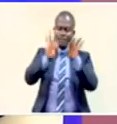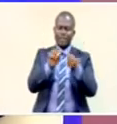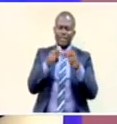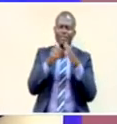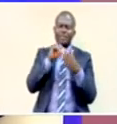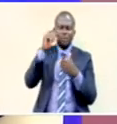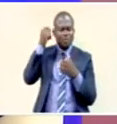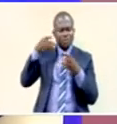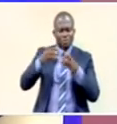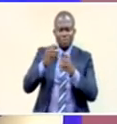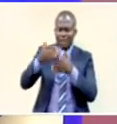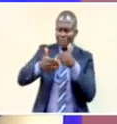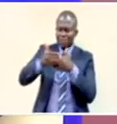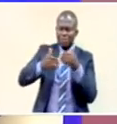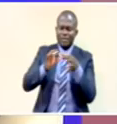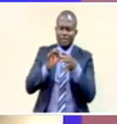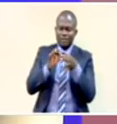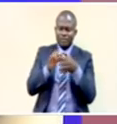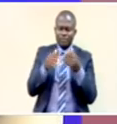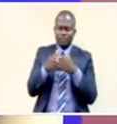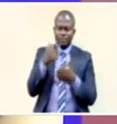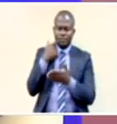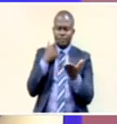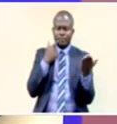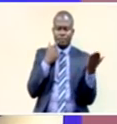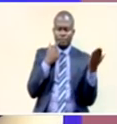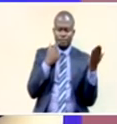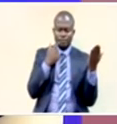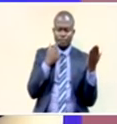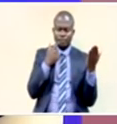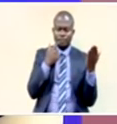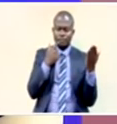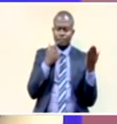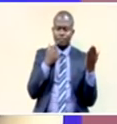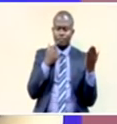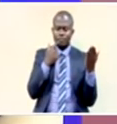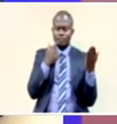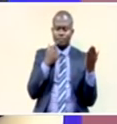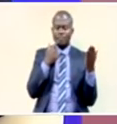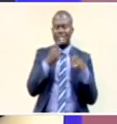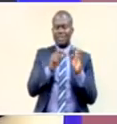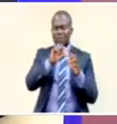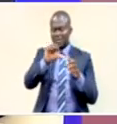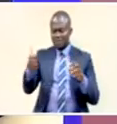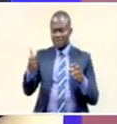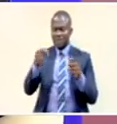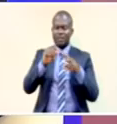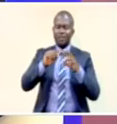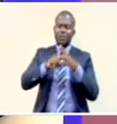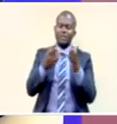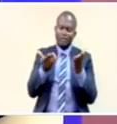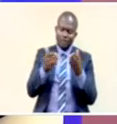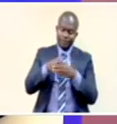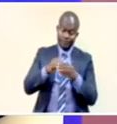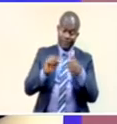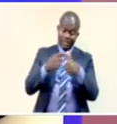numva ukuntu abaturanyi babana batyo ubundi biragoye naho ibindi byaho twahereye icyo ni